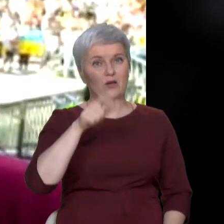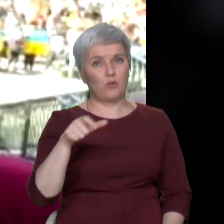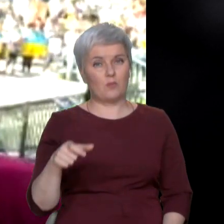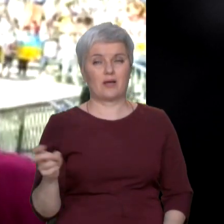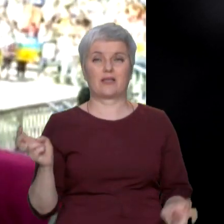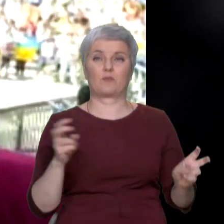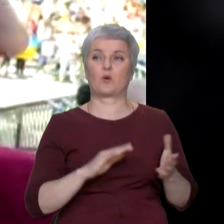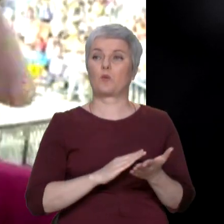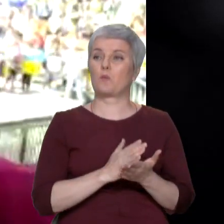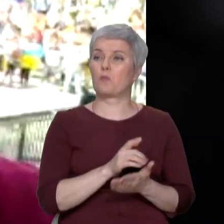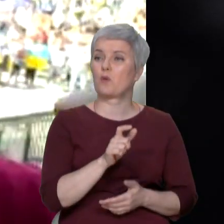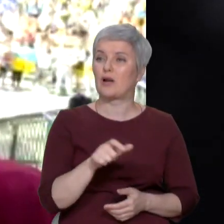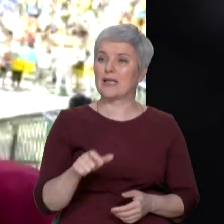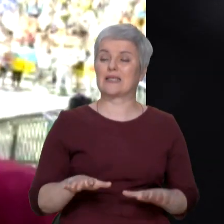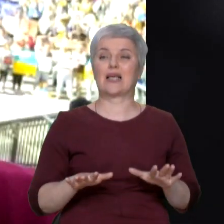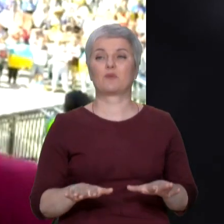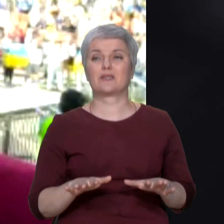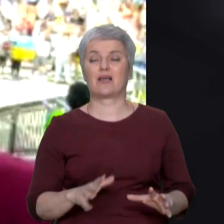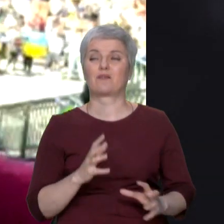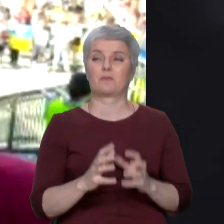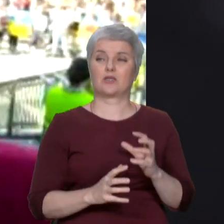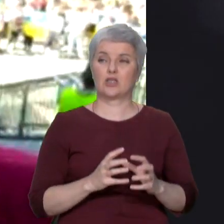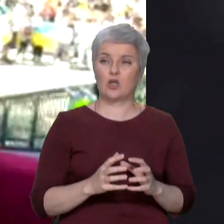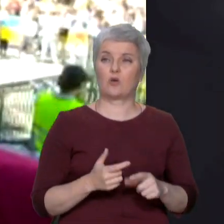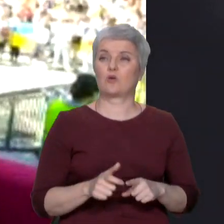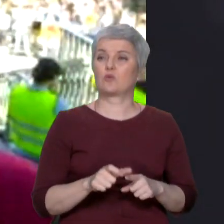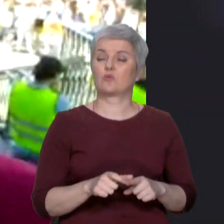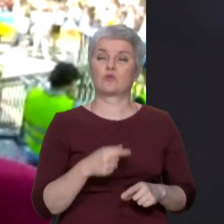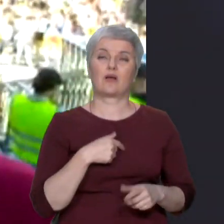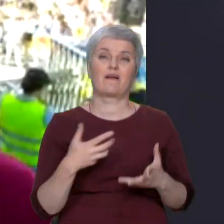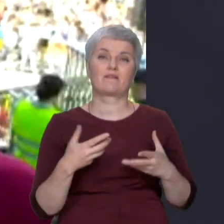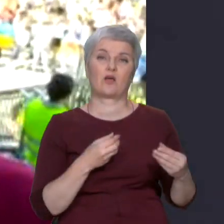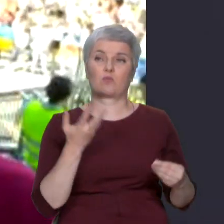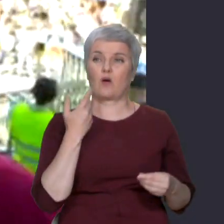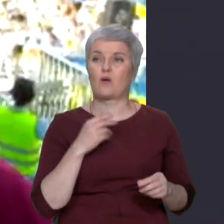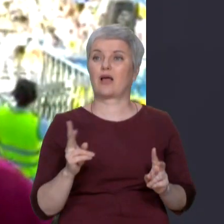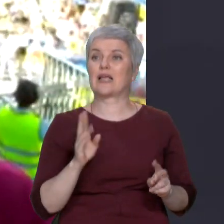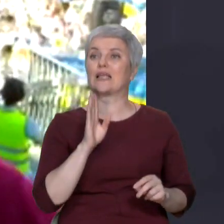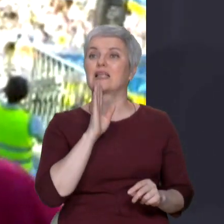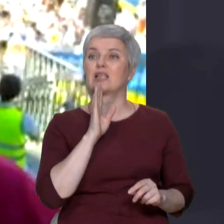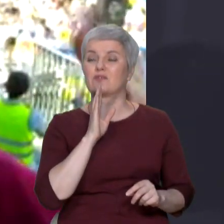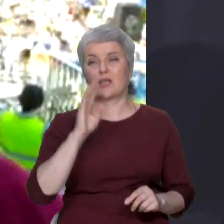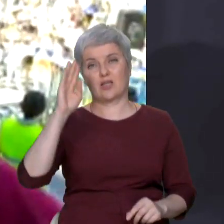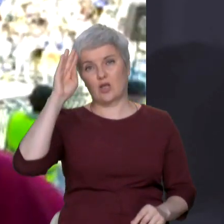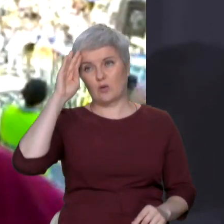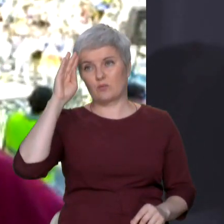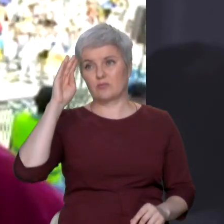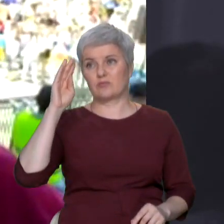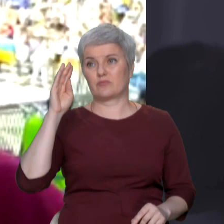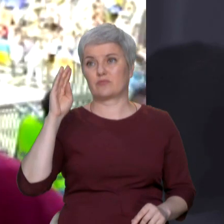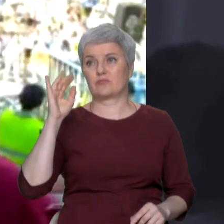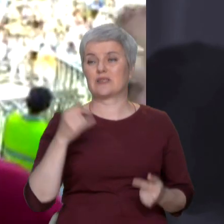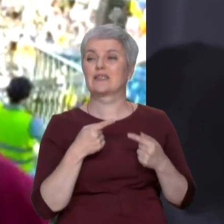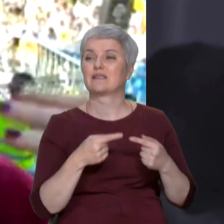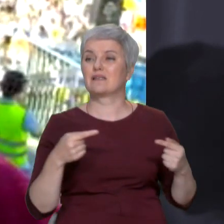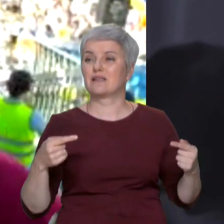приходять політики місцеві, міжнародні. Дуже зворушливо, коли які-небудь там дівчата чи хлопці із